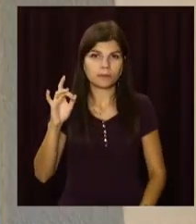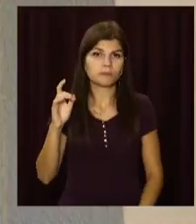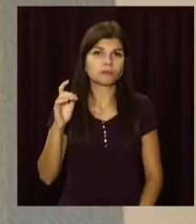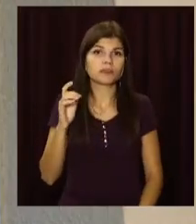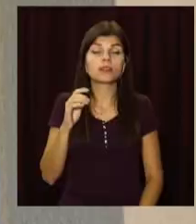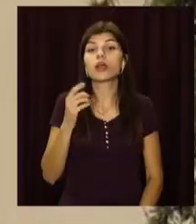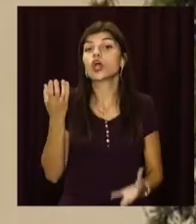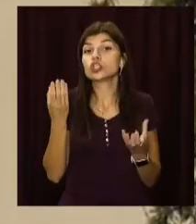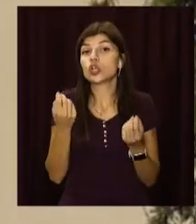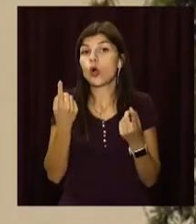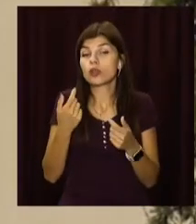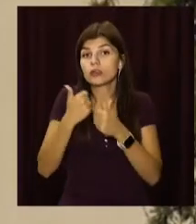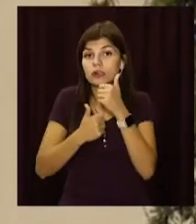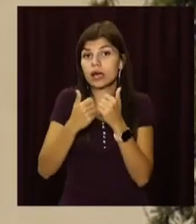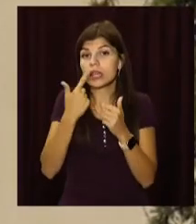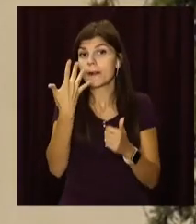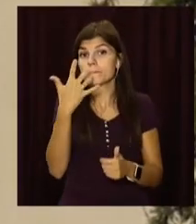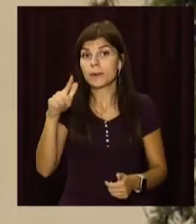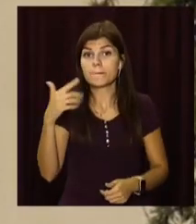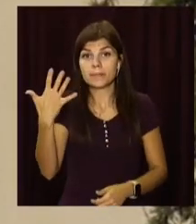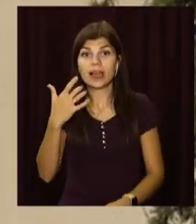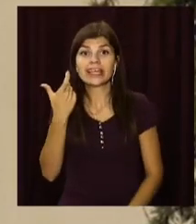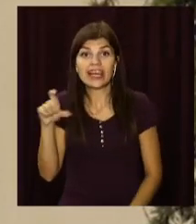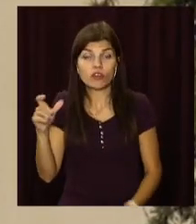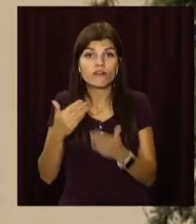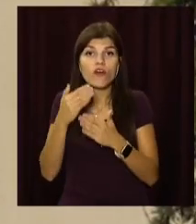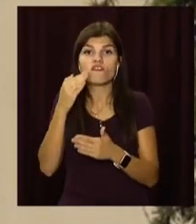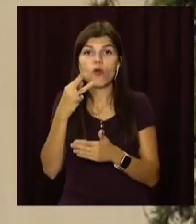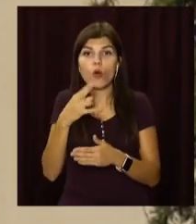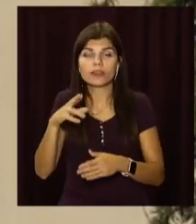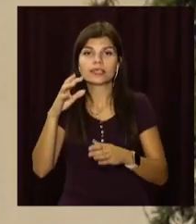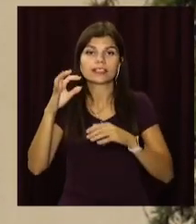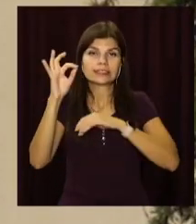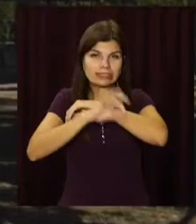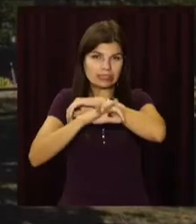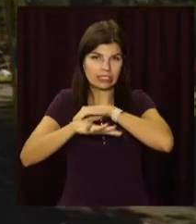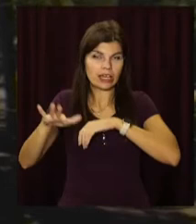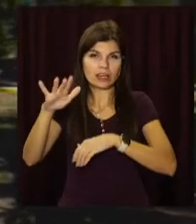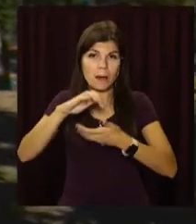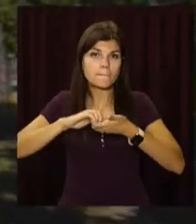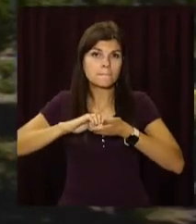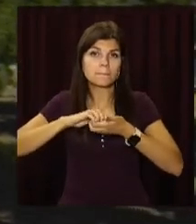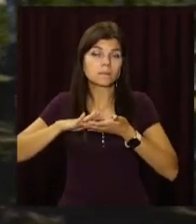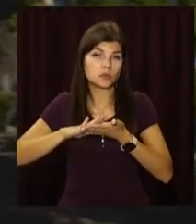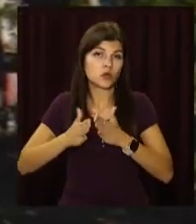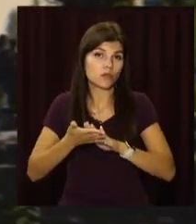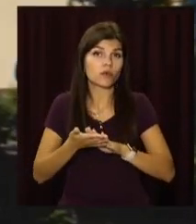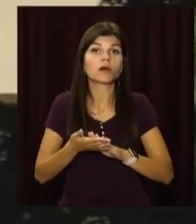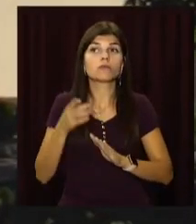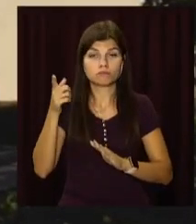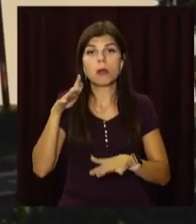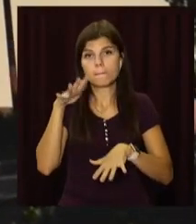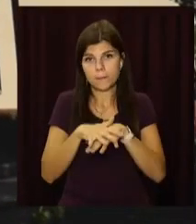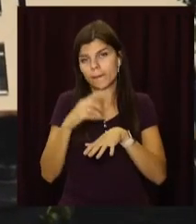та отримала ще один грант на 5,5 мільйонів євро від Фонду Східноєвропейського партнерства. І експерти банку вже